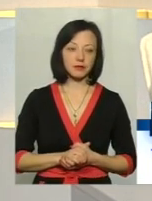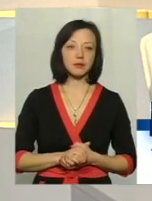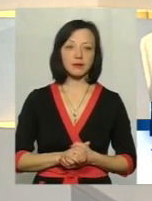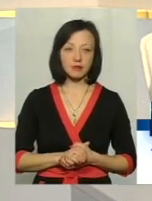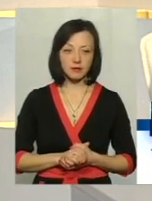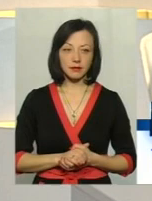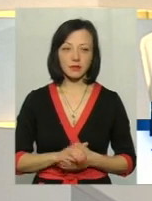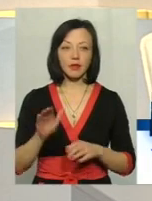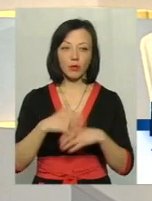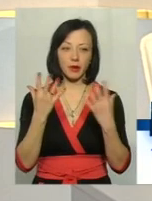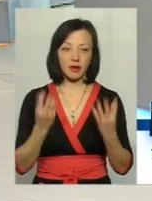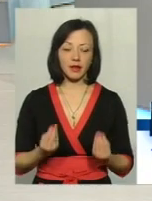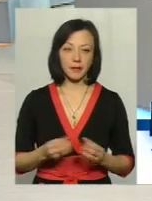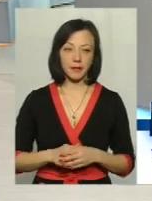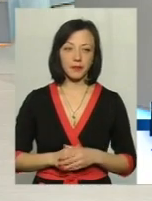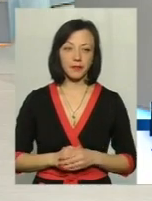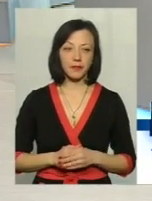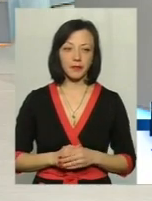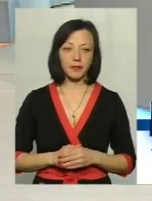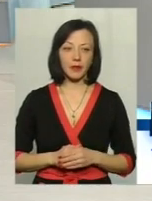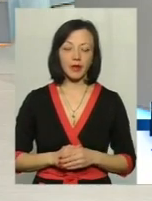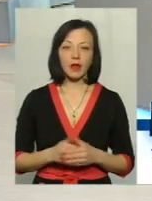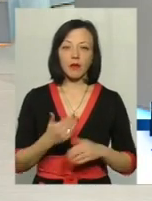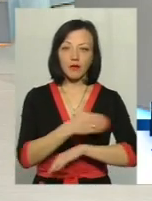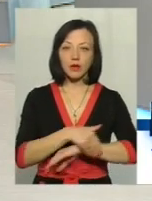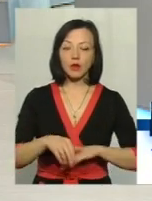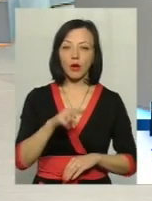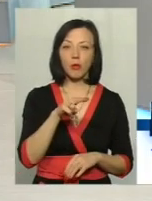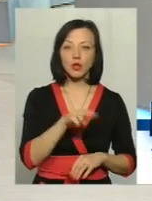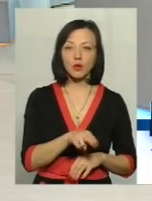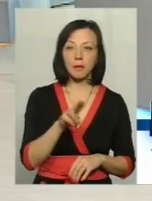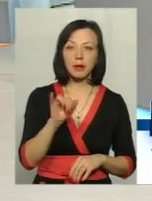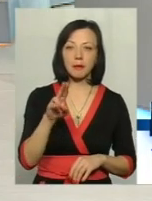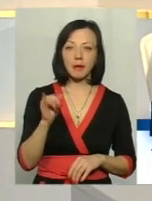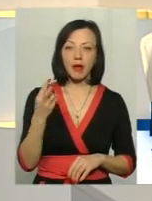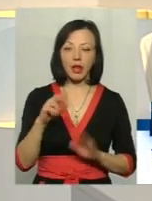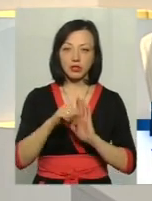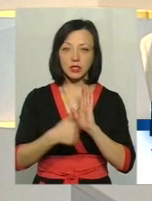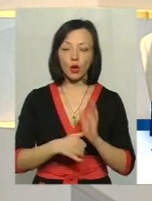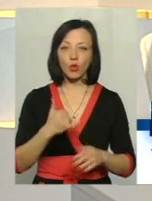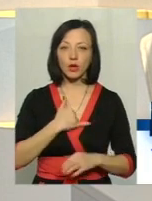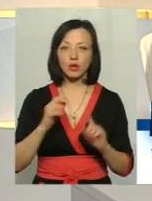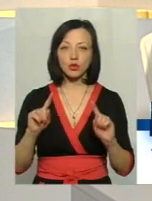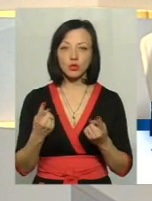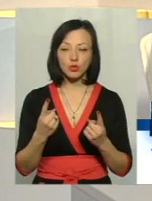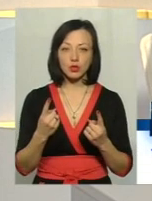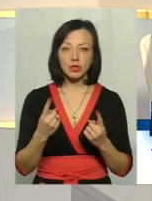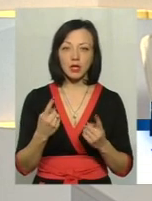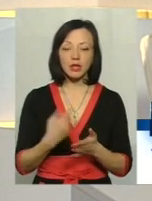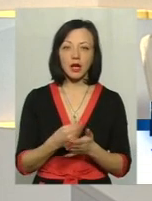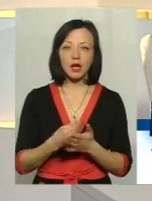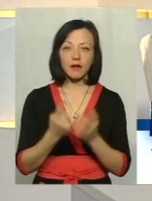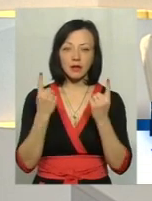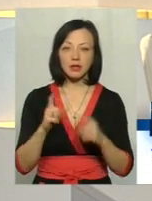Алло, добрий день. Ми вас чуємо. Добрий день. Це я Проскурське підпілля 16. Нас дуже тариф великий